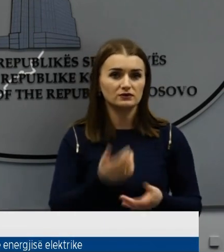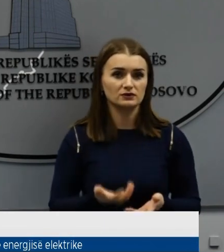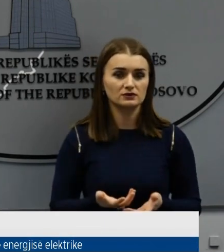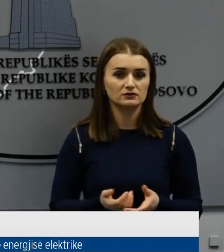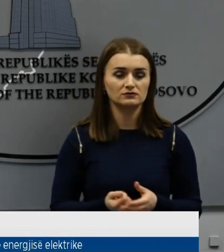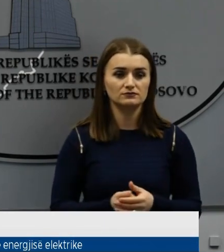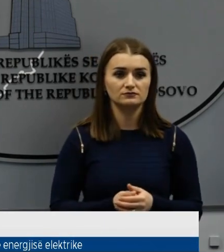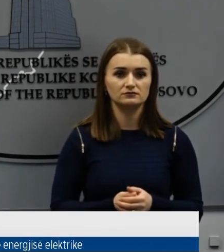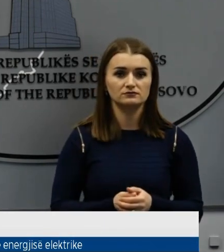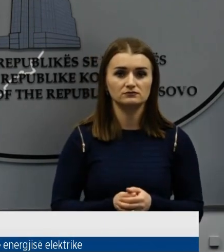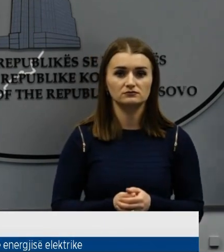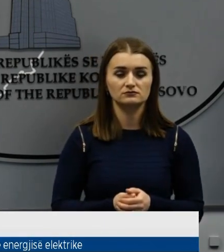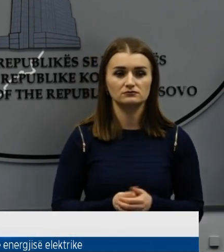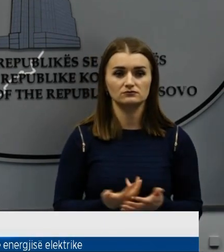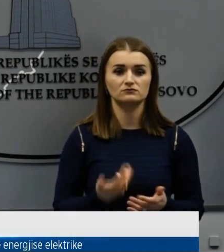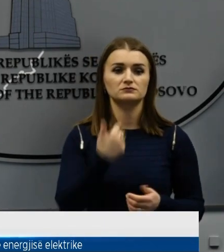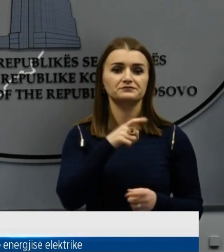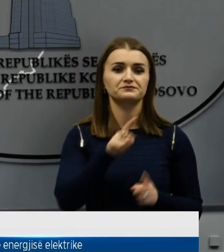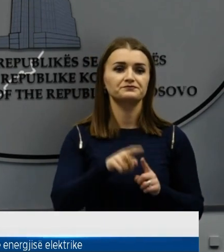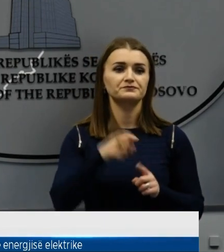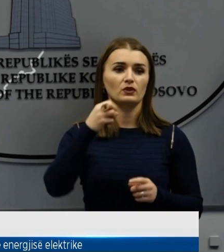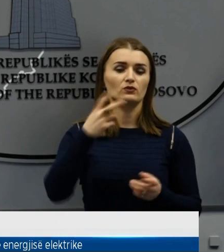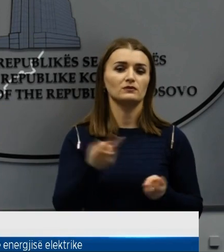nga njëherë shfrytëzojnë energjinë elektrike.